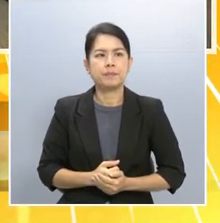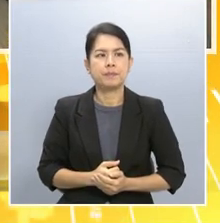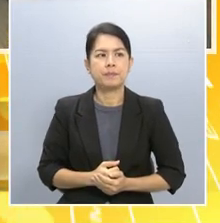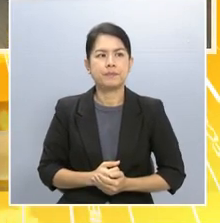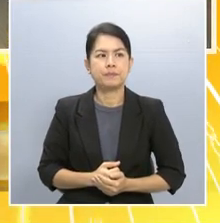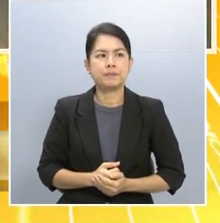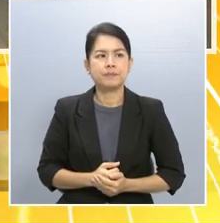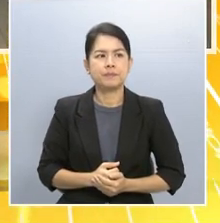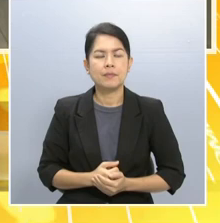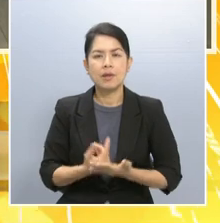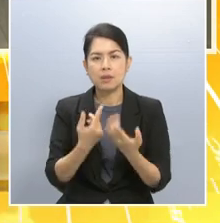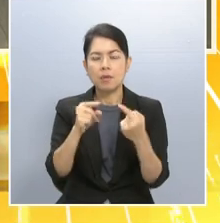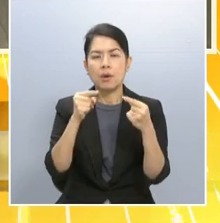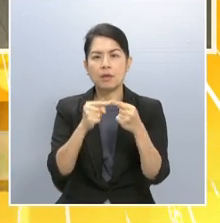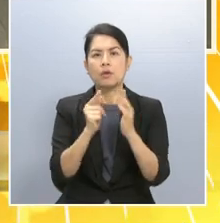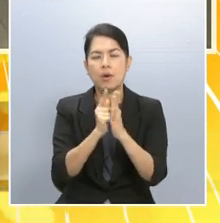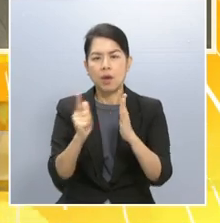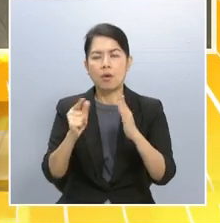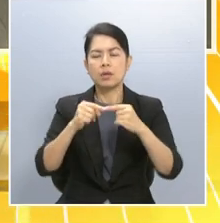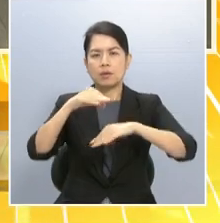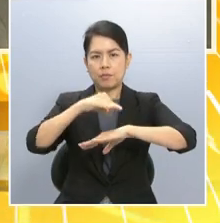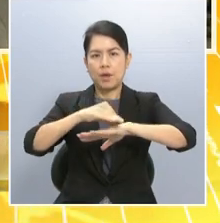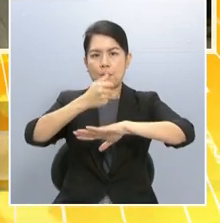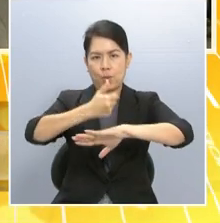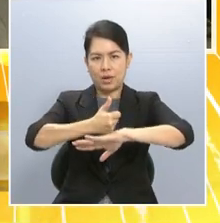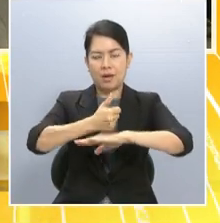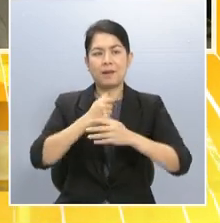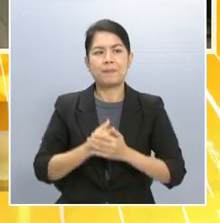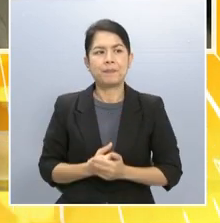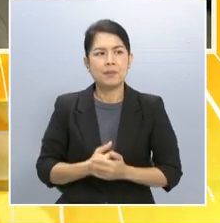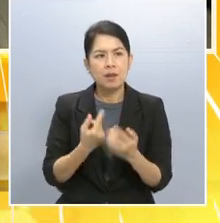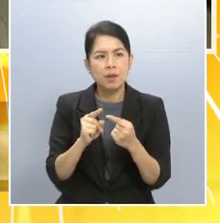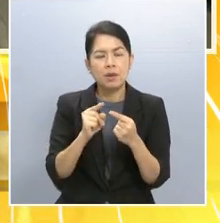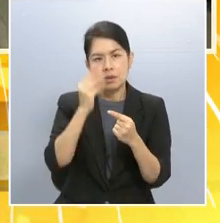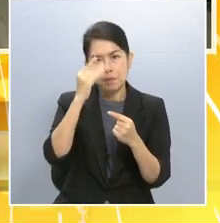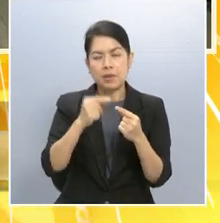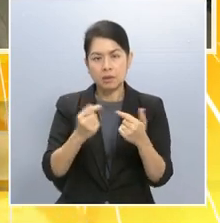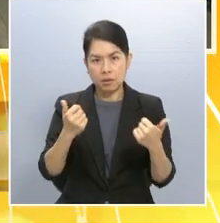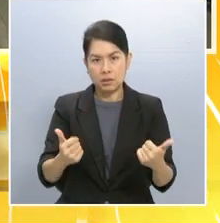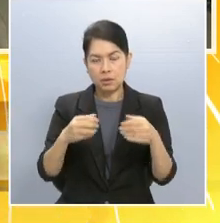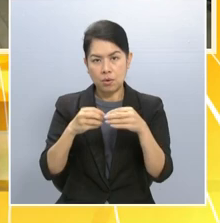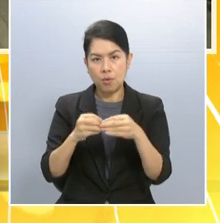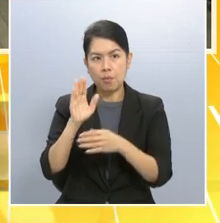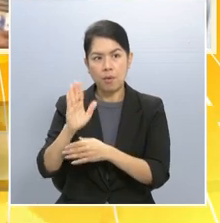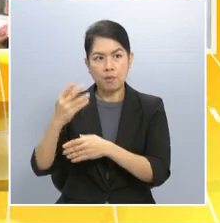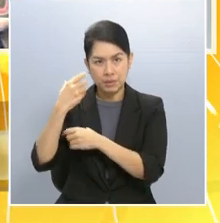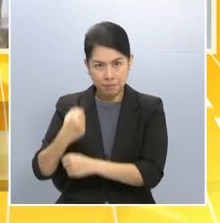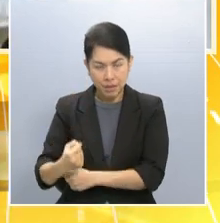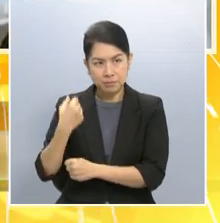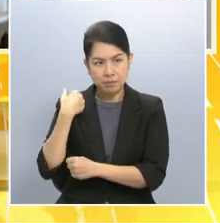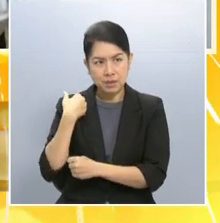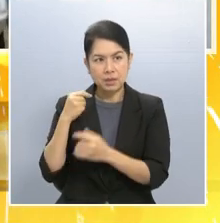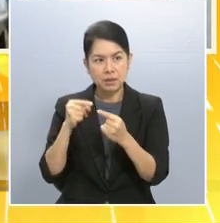ไม่ได้ชัดเจนใช่ไหมเล่าจากหัวหน้าพรรคคือบังเอิญคิดนะเพราะชีวิตผู้บริหารชุดใหม่เนี่ย